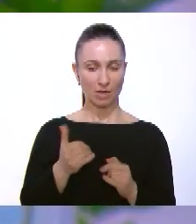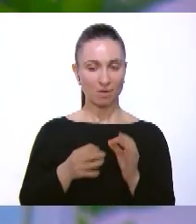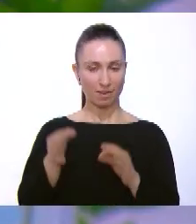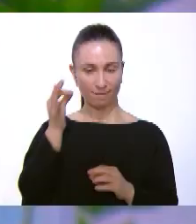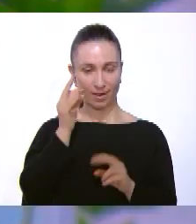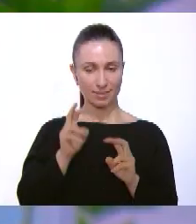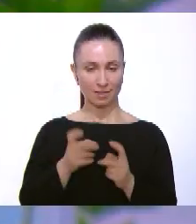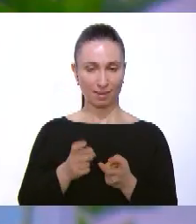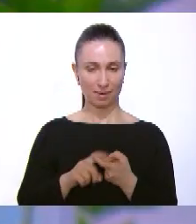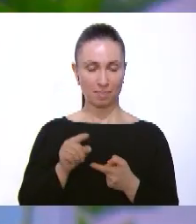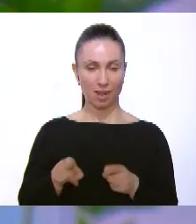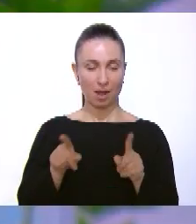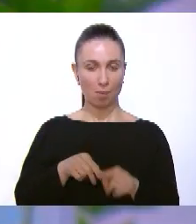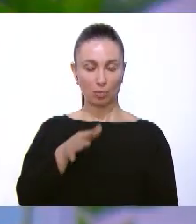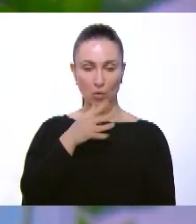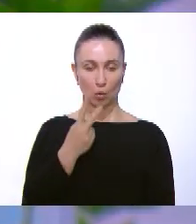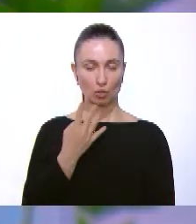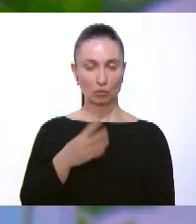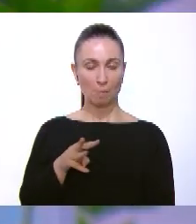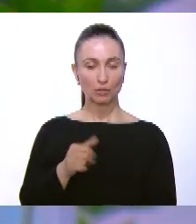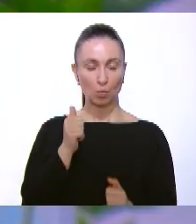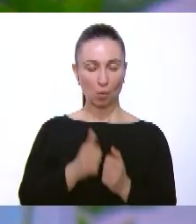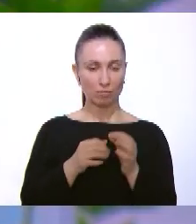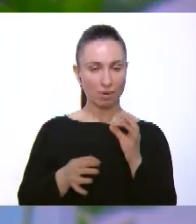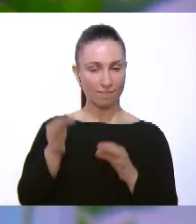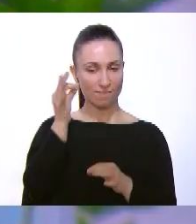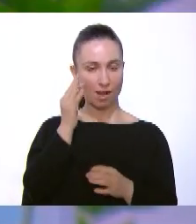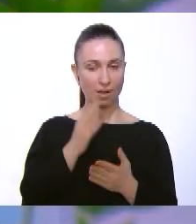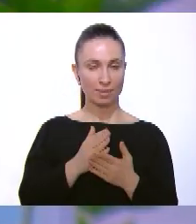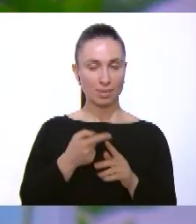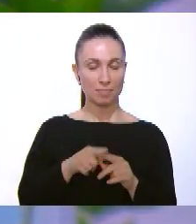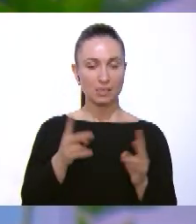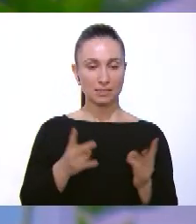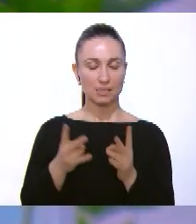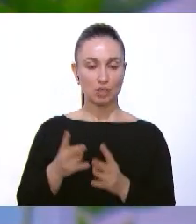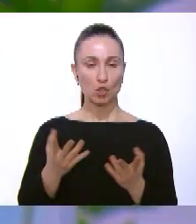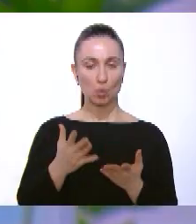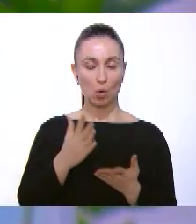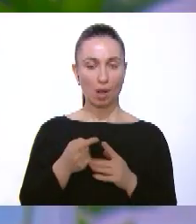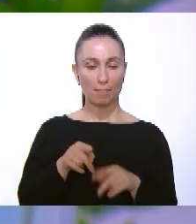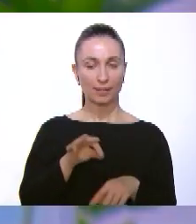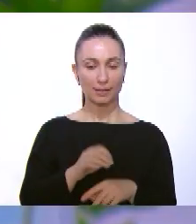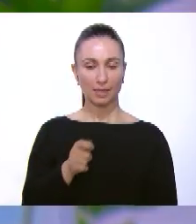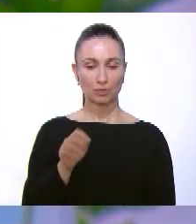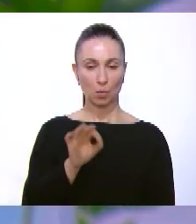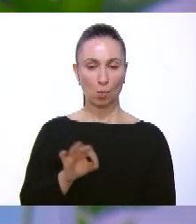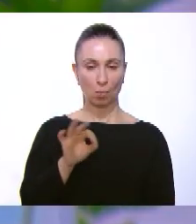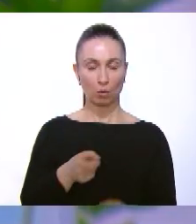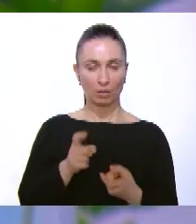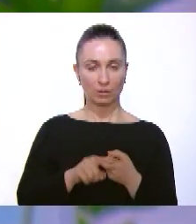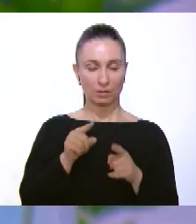გვახსენებს. და ამავე დროს 24 მარტი ყოველთვის გვახსენებს იმ საჭიროებებს, რომელიც ამ დიაგნოზთან